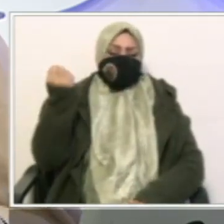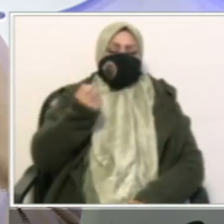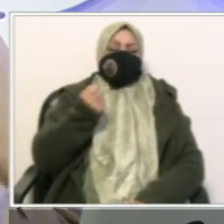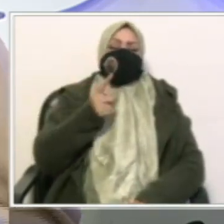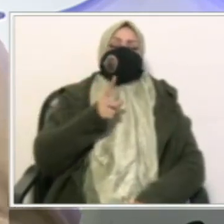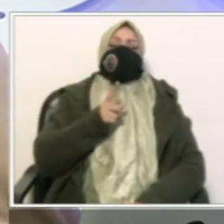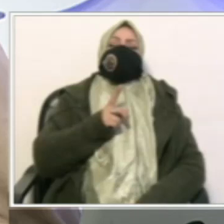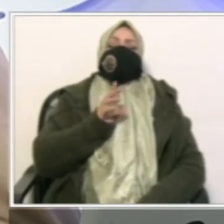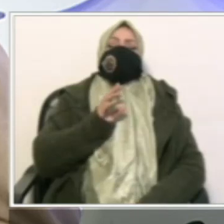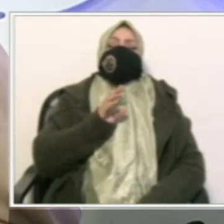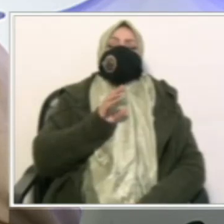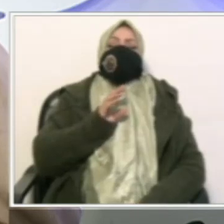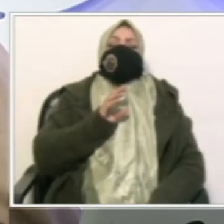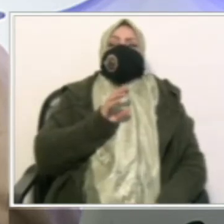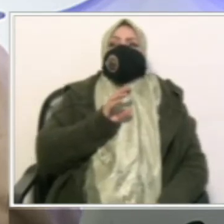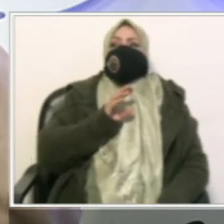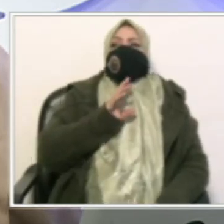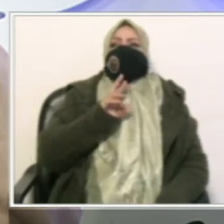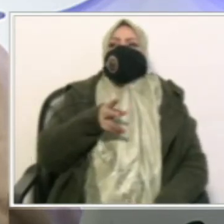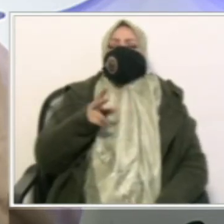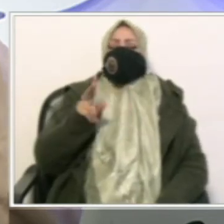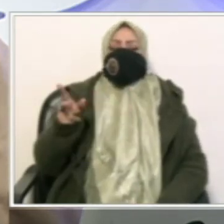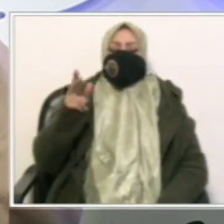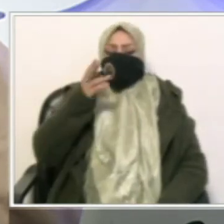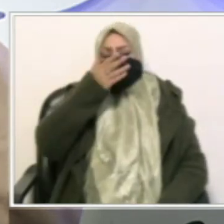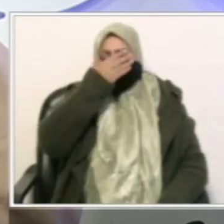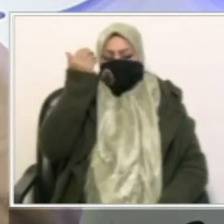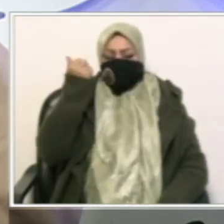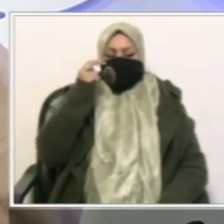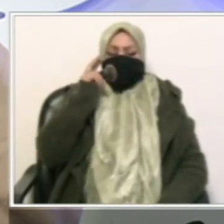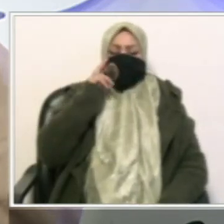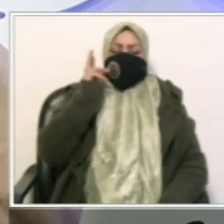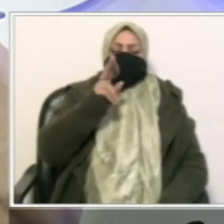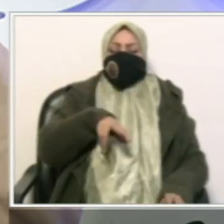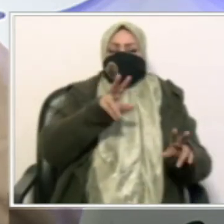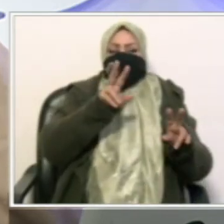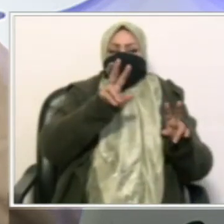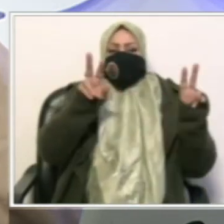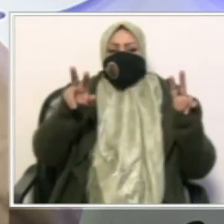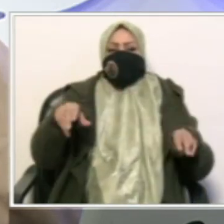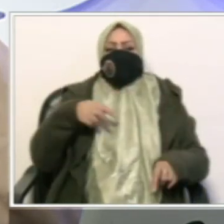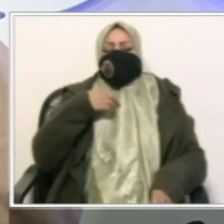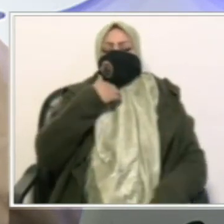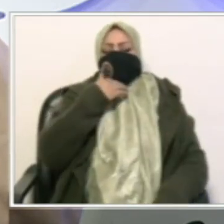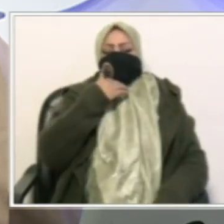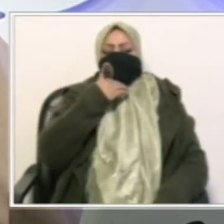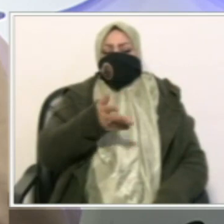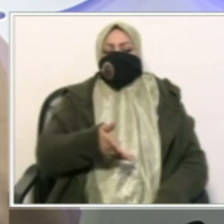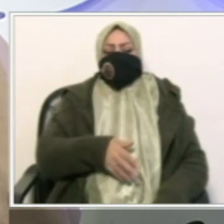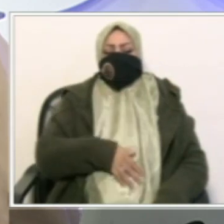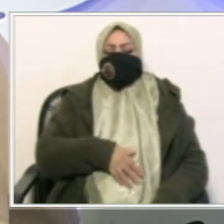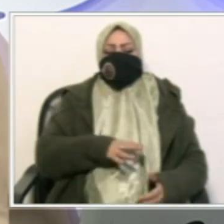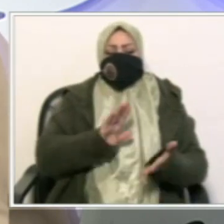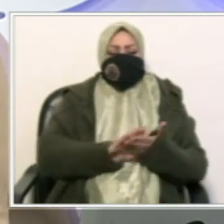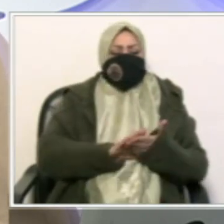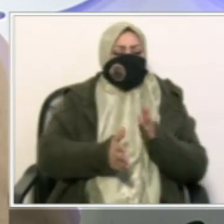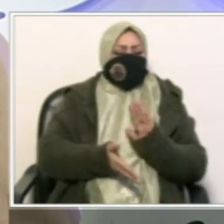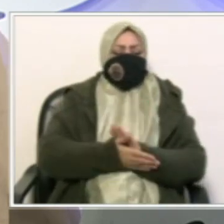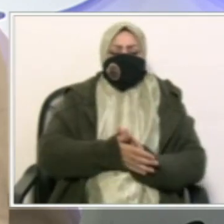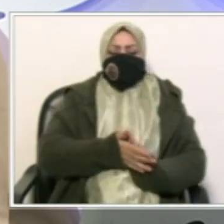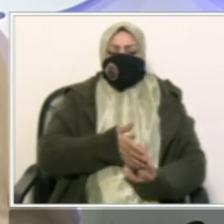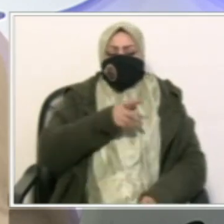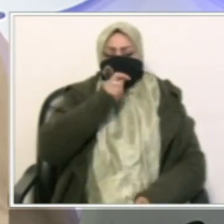الامتحان والمشاهدات التي نراها ما رأينا منكم معروفا قط. يكفيكم خزيا